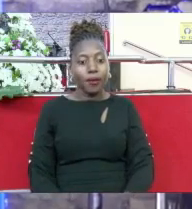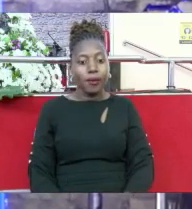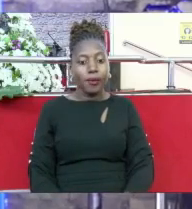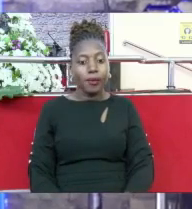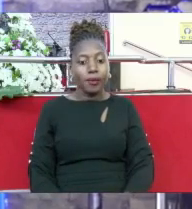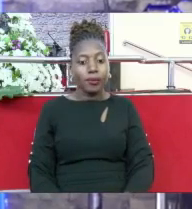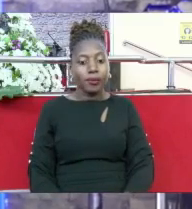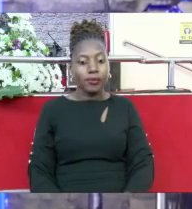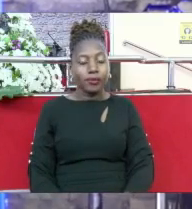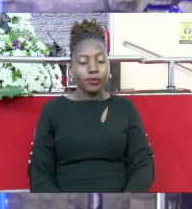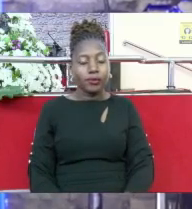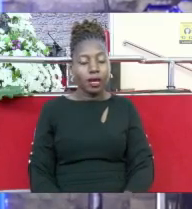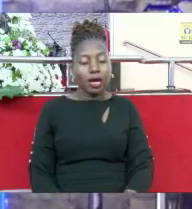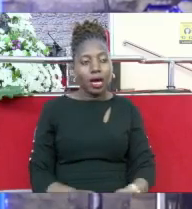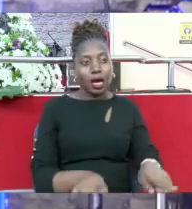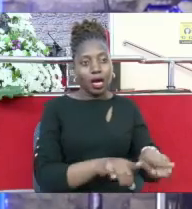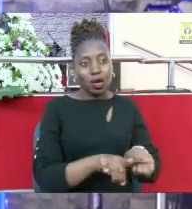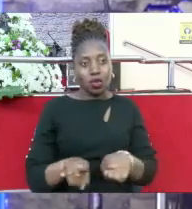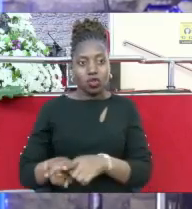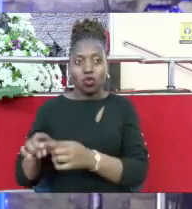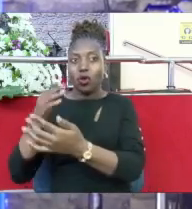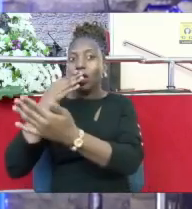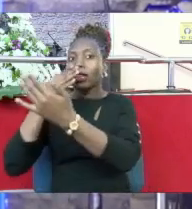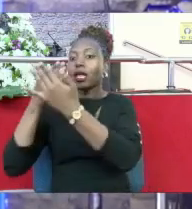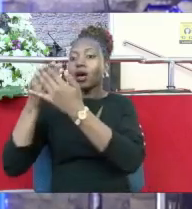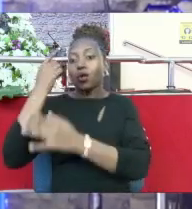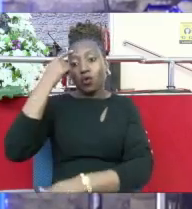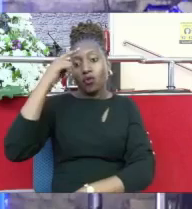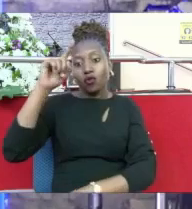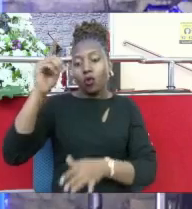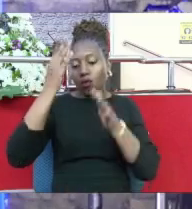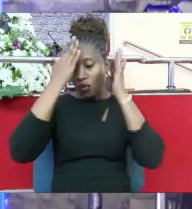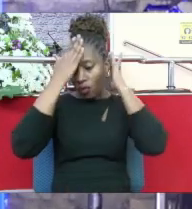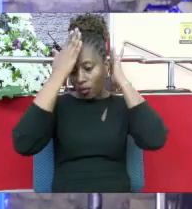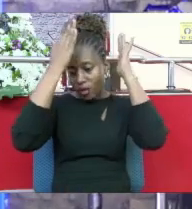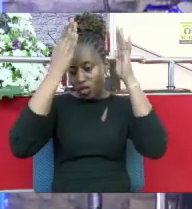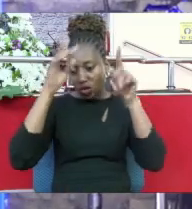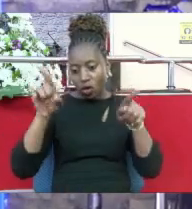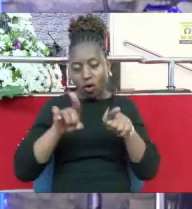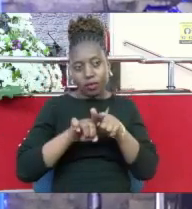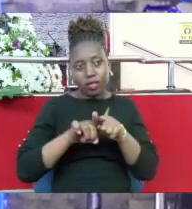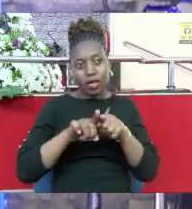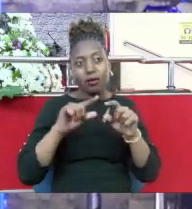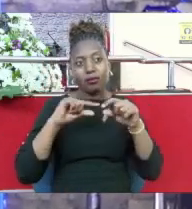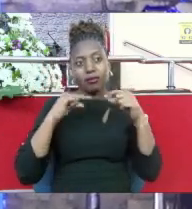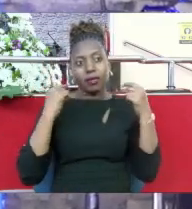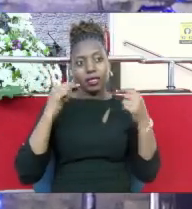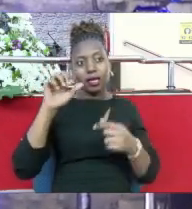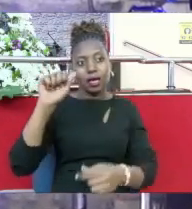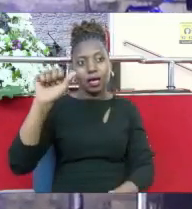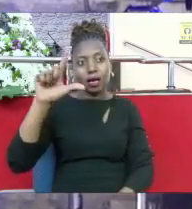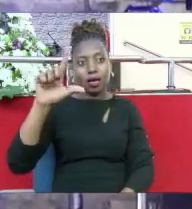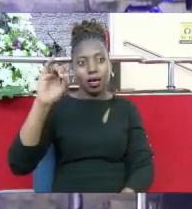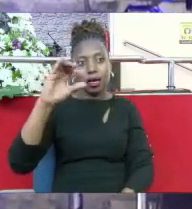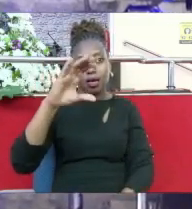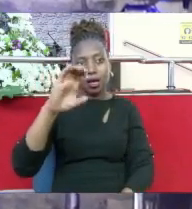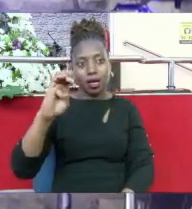also want to thank God for our bishop and Reverend Alice. Nashukuru Mungu kwa sababu ya askofu wetu